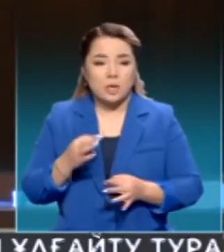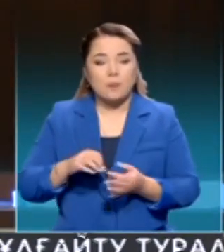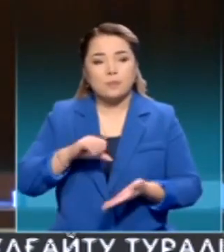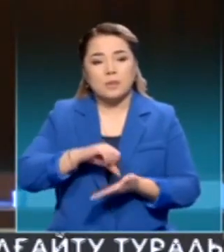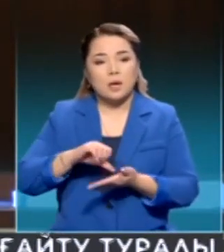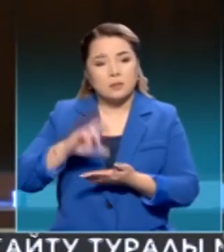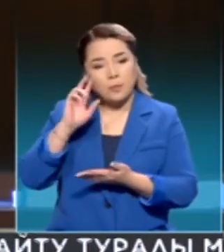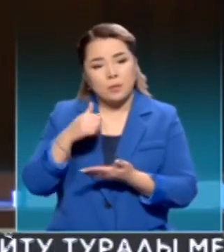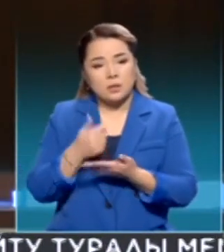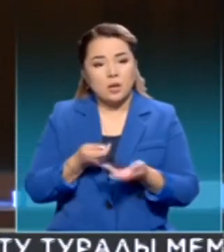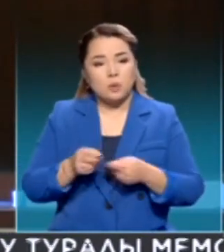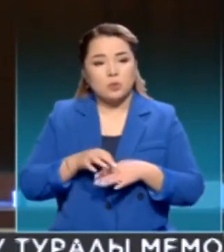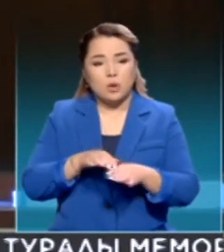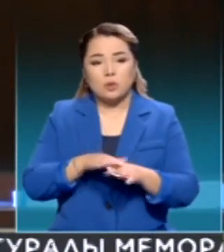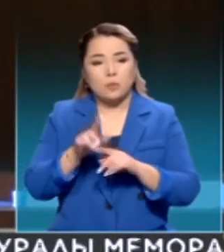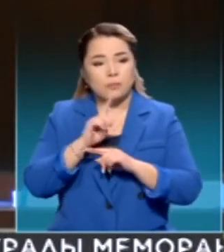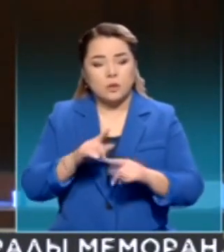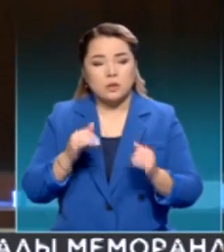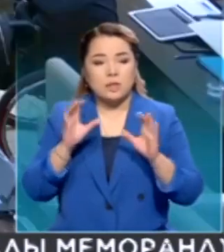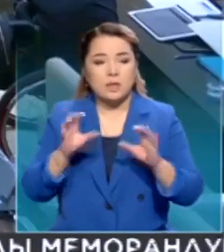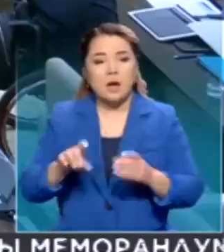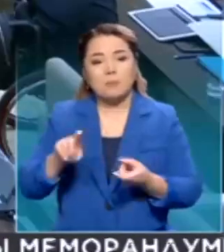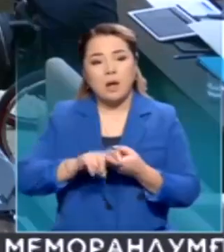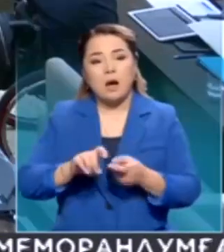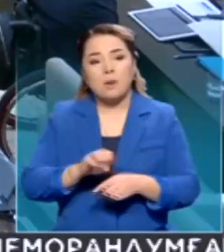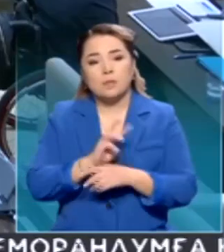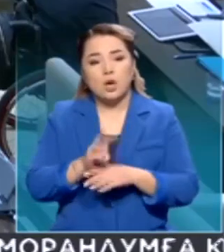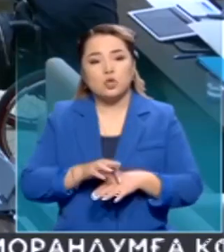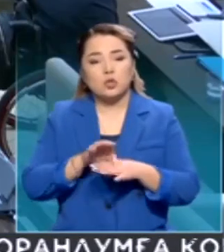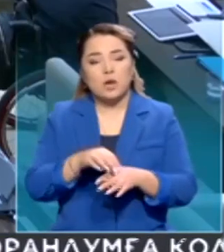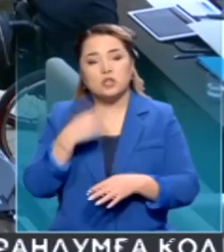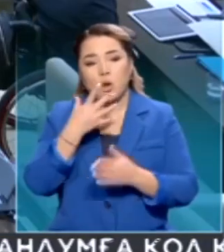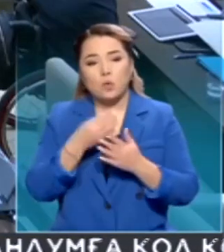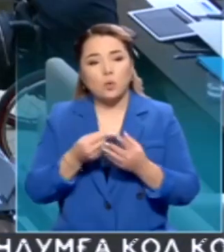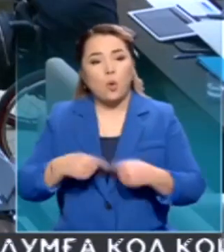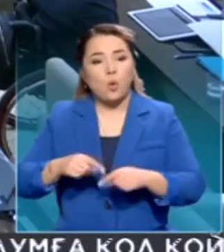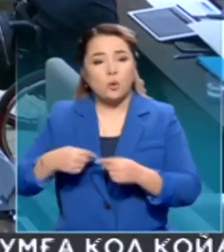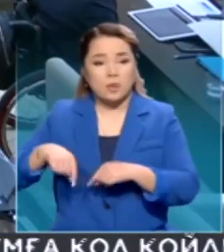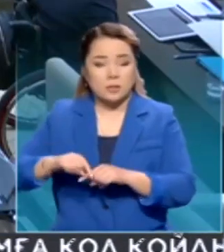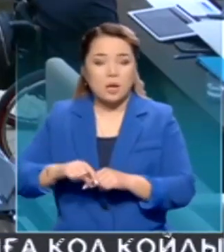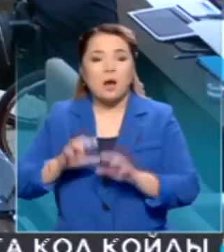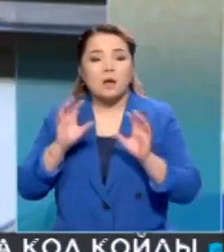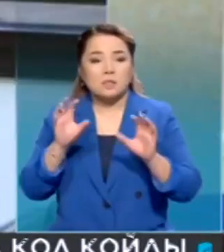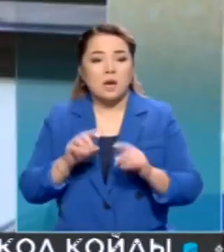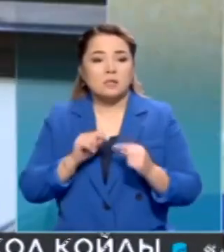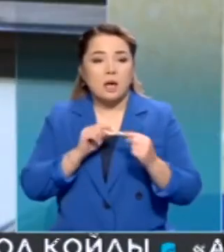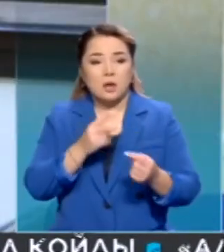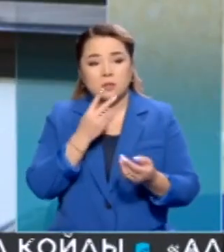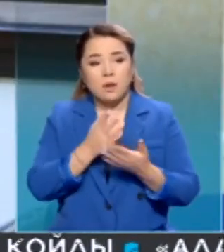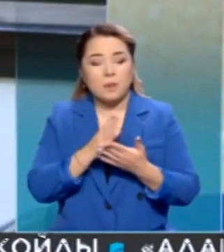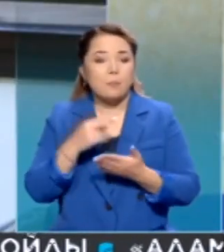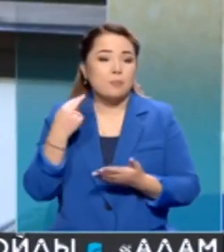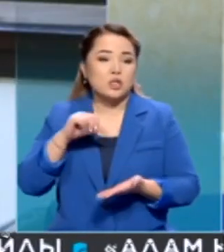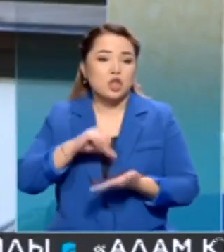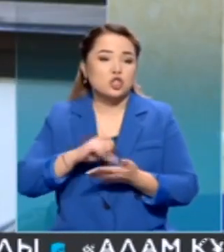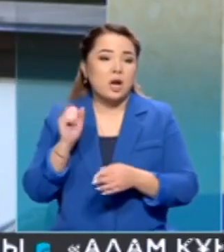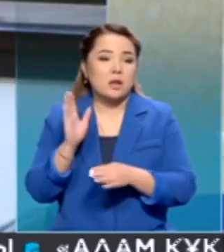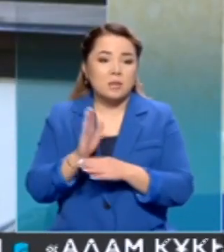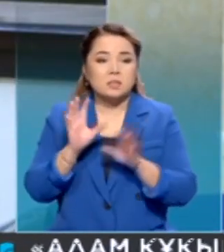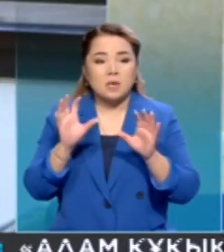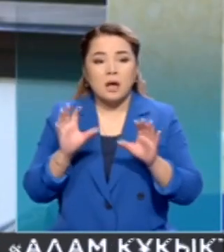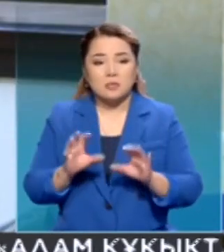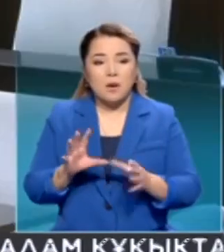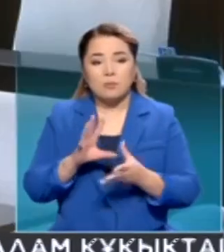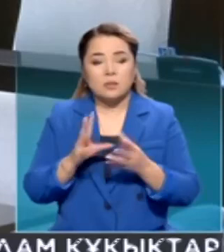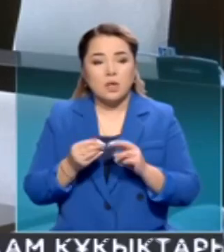жатпайды. Бүкіл ел аумағында заңның үстемдігін қамтамасыз ететін жеке орган. Тіпті ата заңға қайшы келсе, президенттің жарлықтары мен